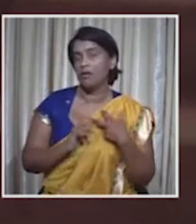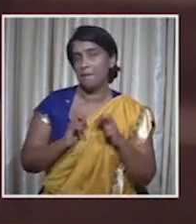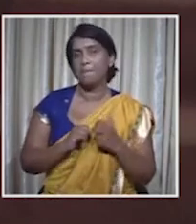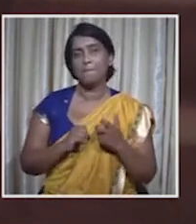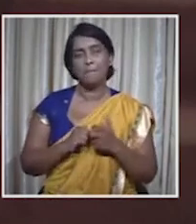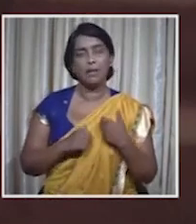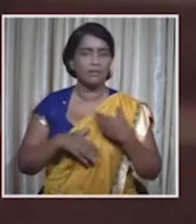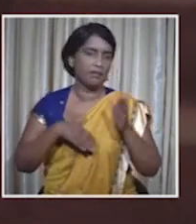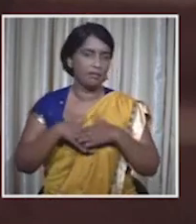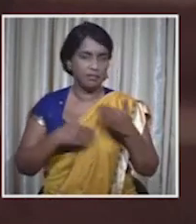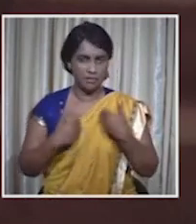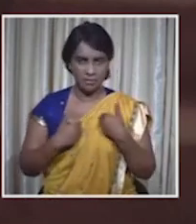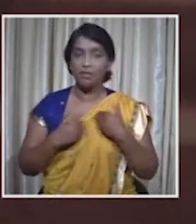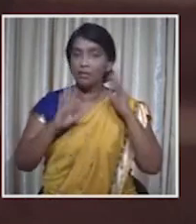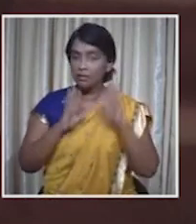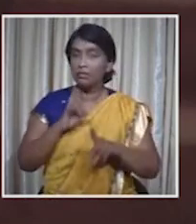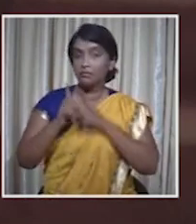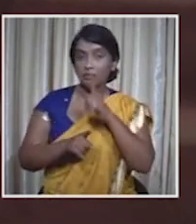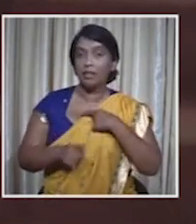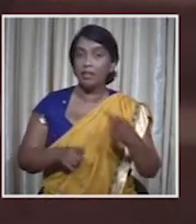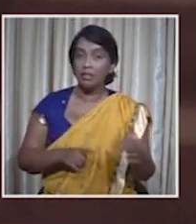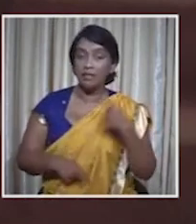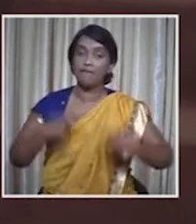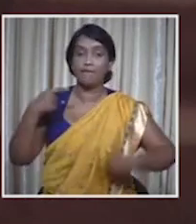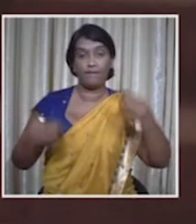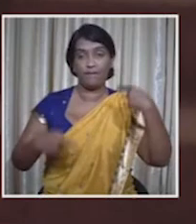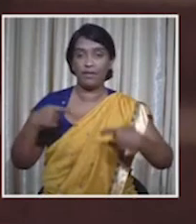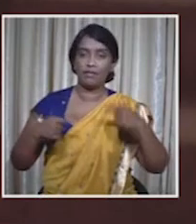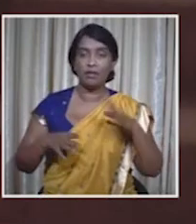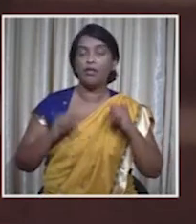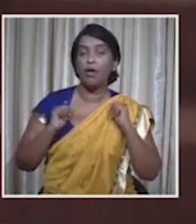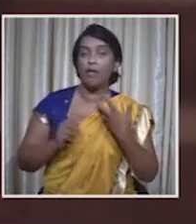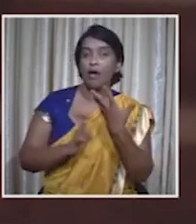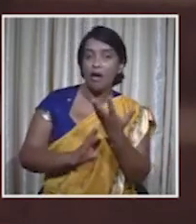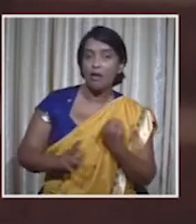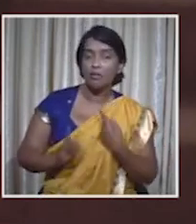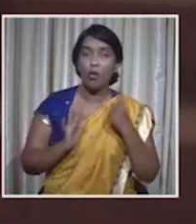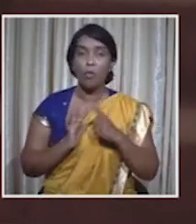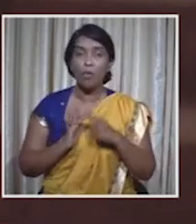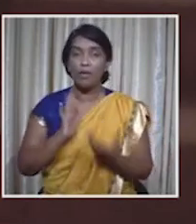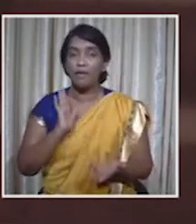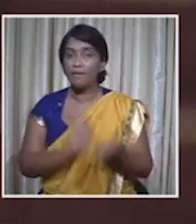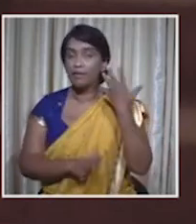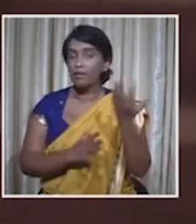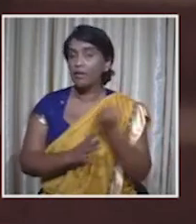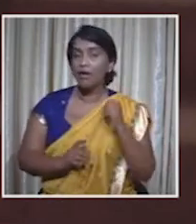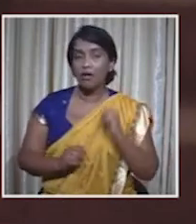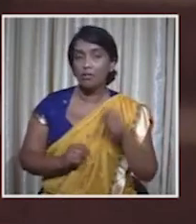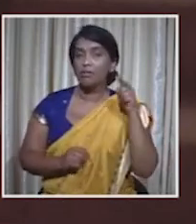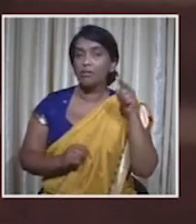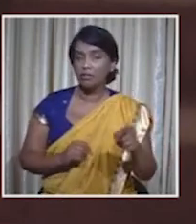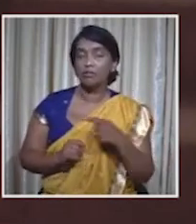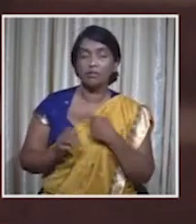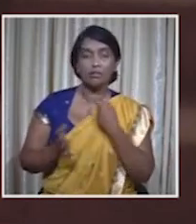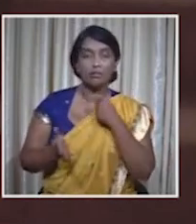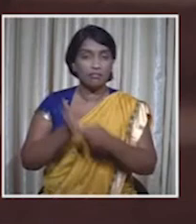අර්බුදයකට අපිට මුණ දෙන්න සිද්ධ වෙලා තියෙනවා. ඉතින් ඕක ගැන කතා කරන දවසේක අපි විවාදයක් දාමු. කවුද ගත්තේ ගිනි පොලියට මේ ගිනි